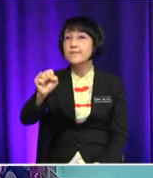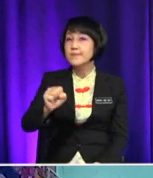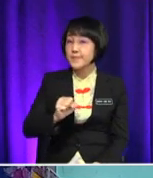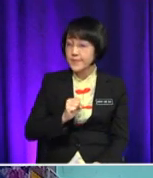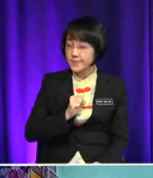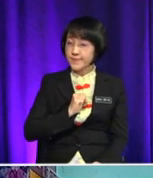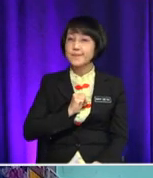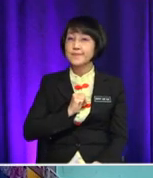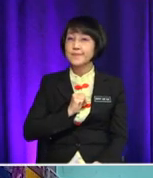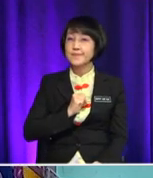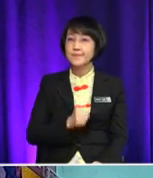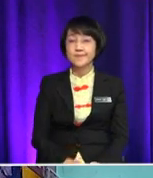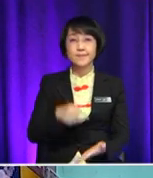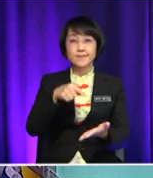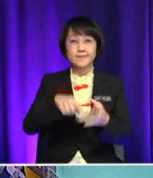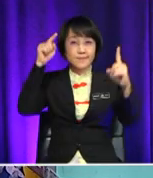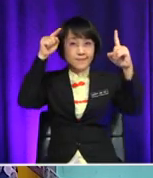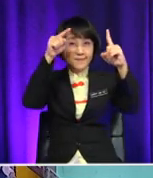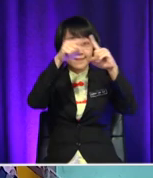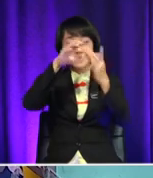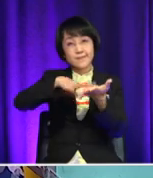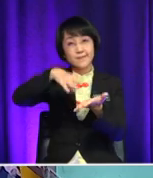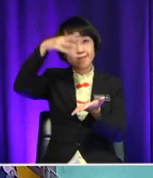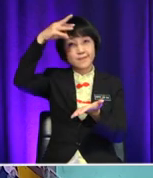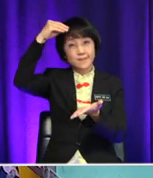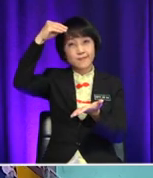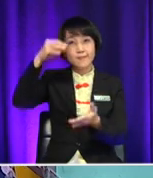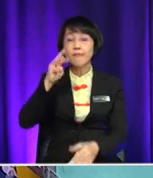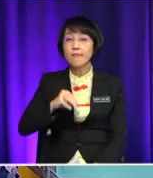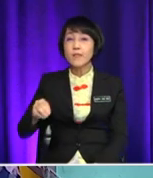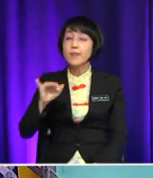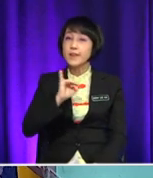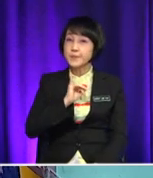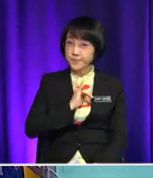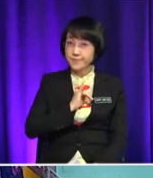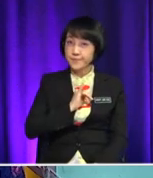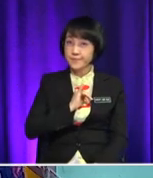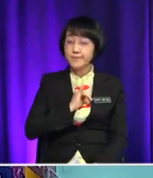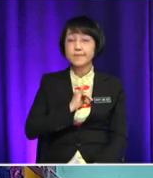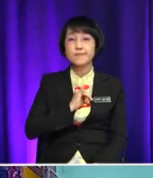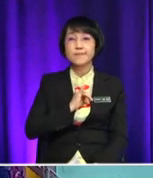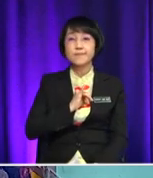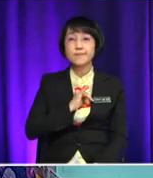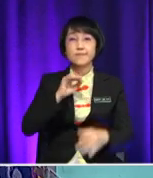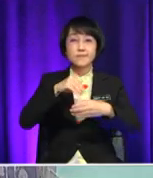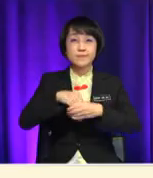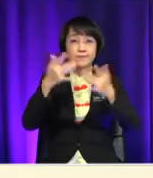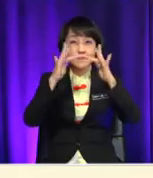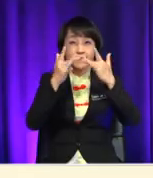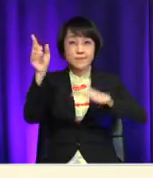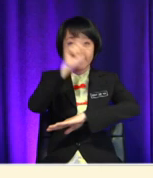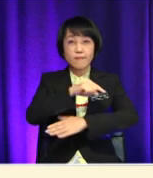Oke Dan inilah objek pembelajarannya yaitu murid-murid saya yang bersiaran pada hari ini mereka dapat menyampaikan